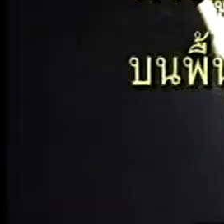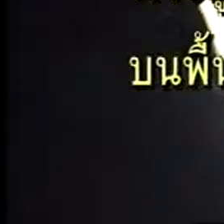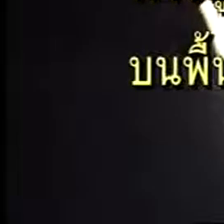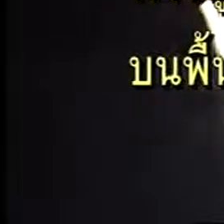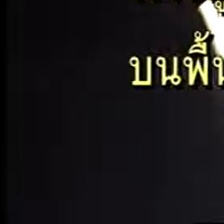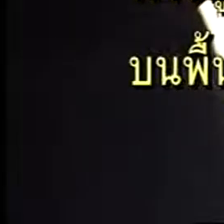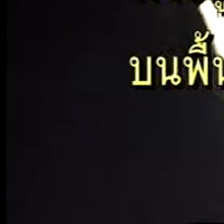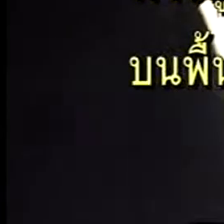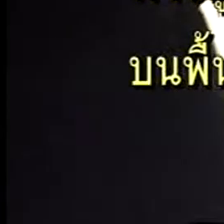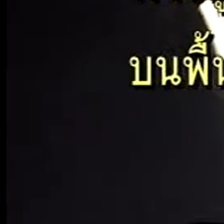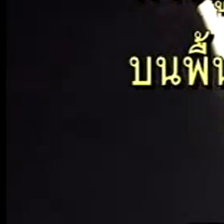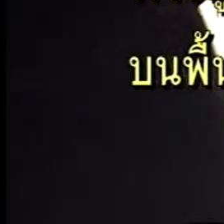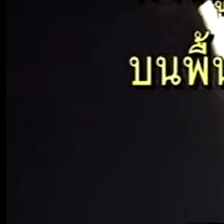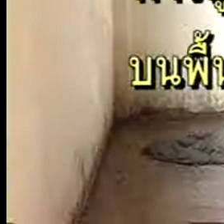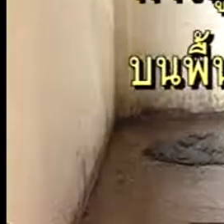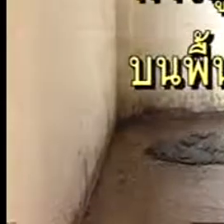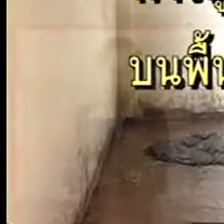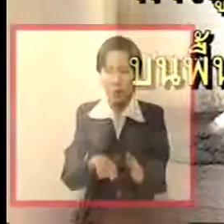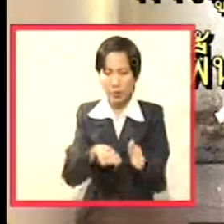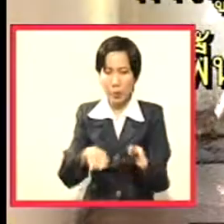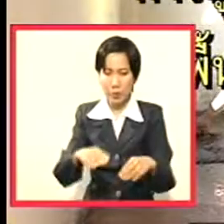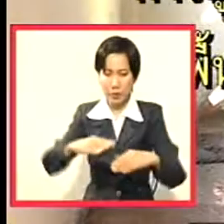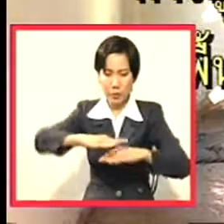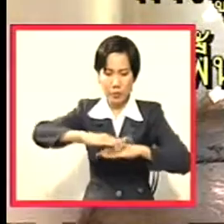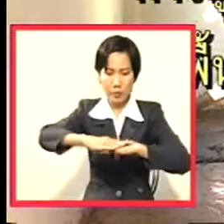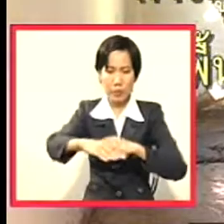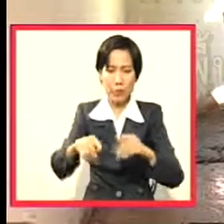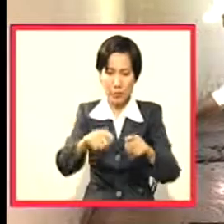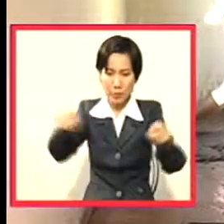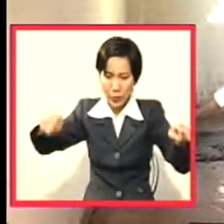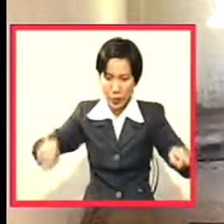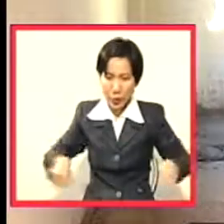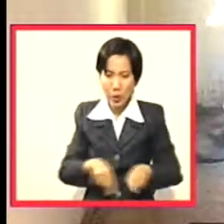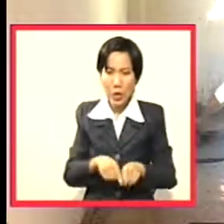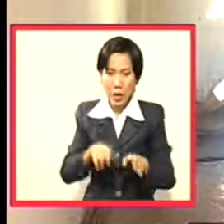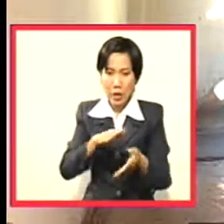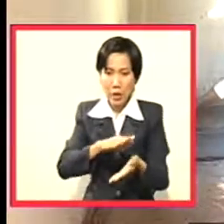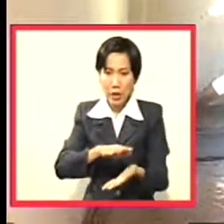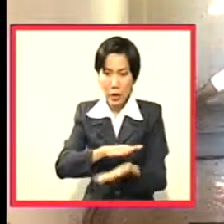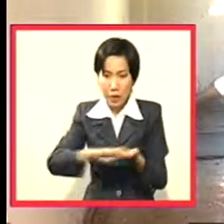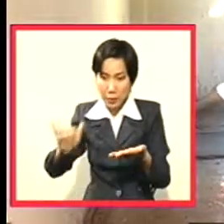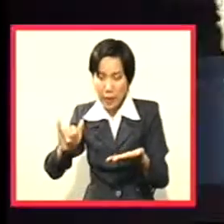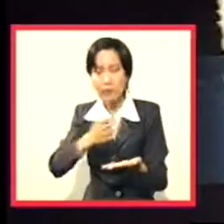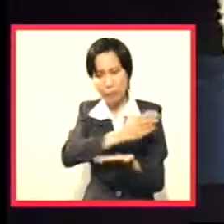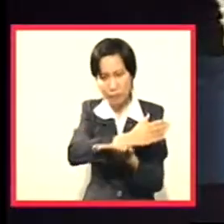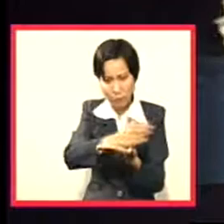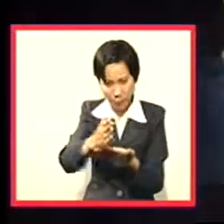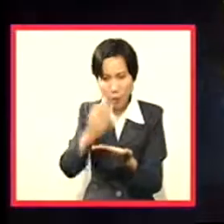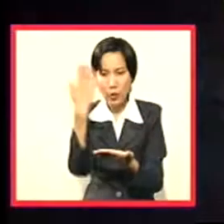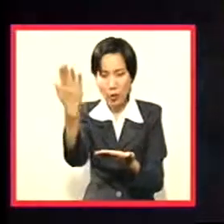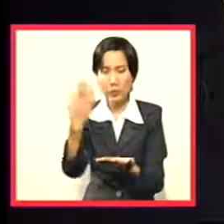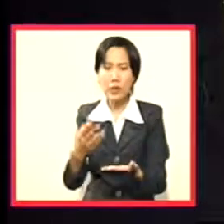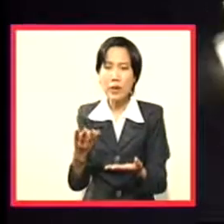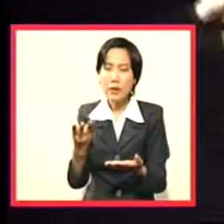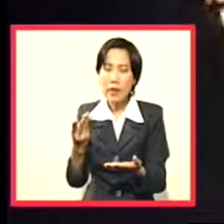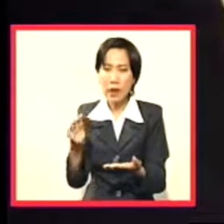สำหรับการปูกระเบื้องบนพื้นคอนกรีตถ้าพื้นคอนกรีตไม่เรียบควรเทพื้นปรับระดับให้เท่ากันก่อนโดยใช้ปูนและทร